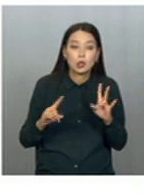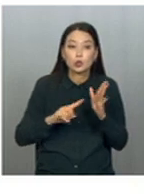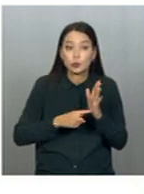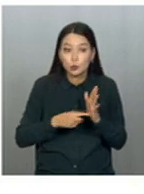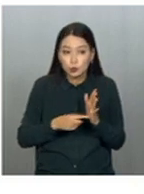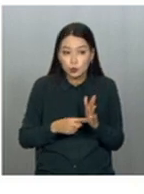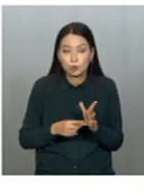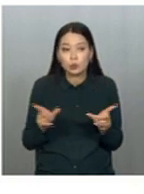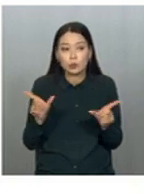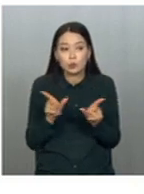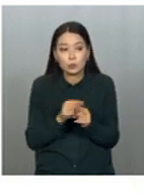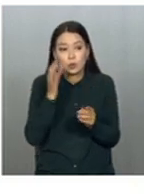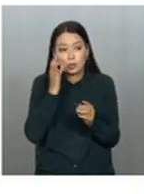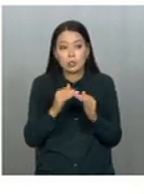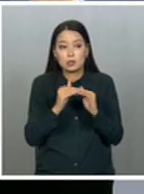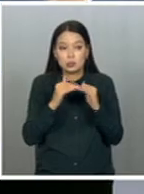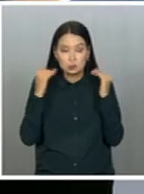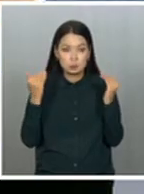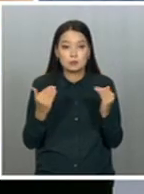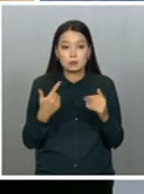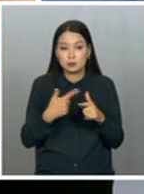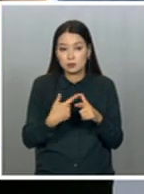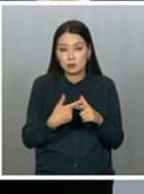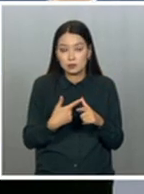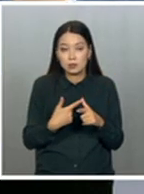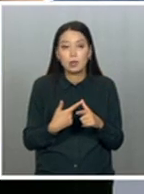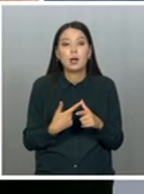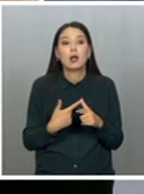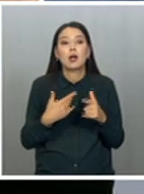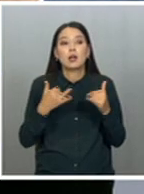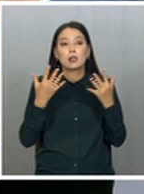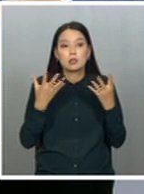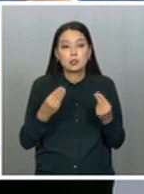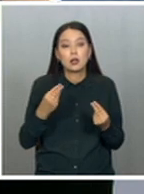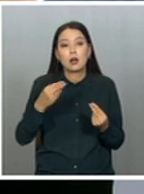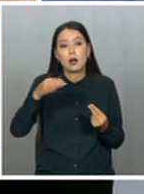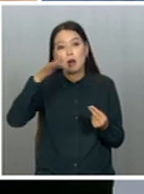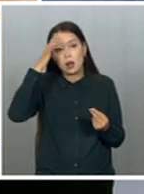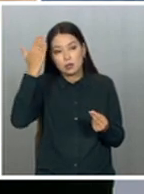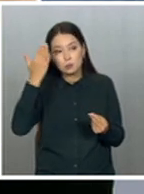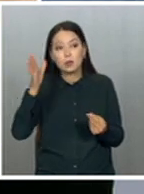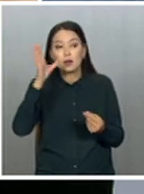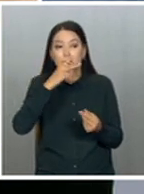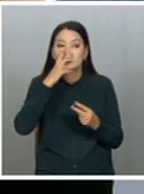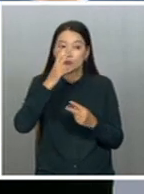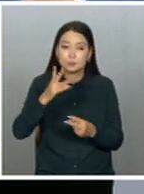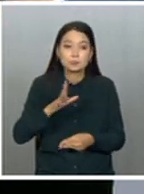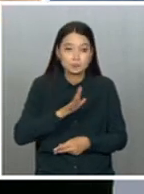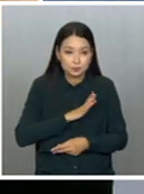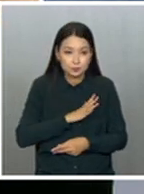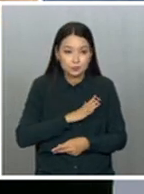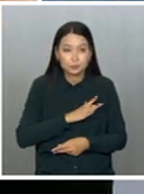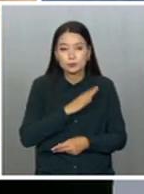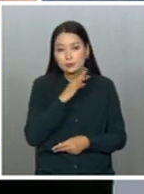тал түстік сызық болып табылады. Оқушылар, жұлдызды аспанды тамашалап көрдіңіздер ме? Өте